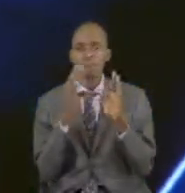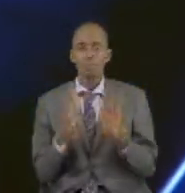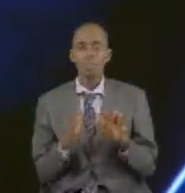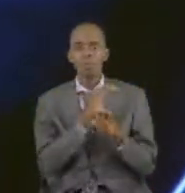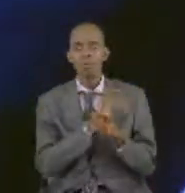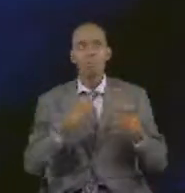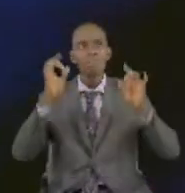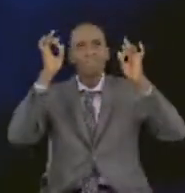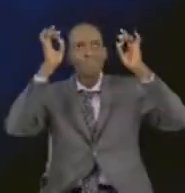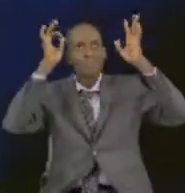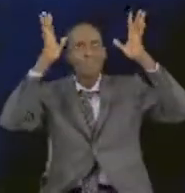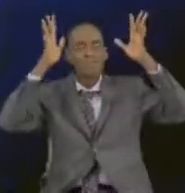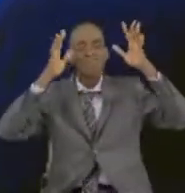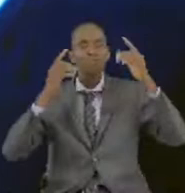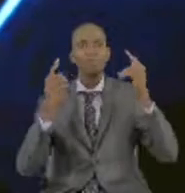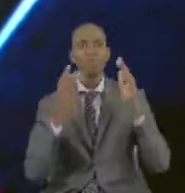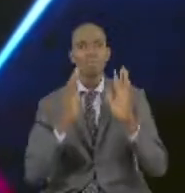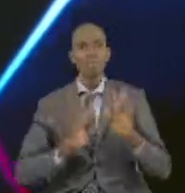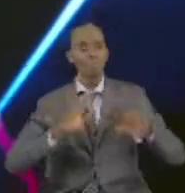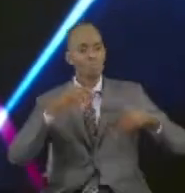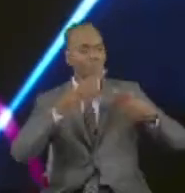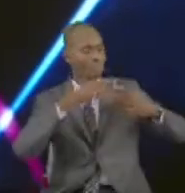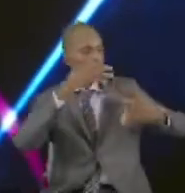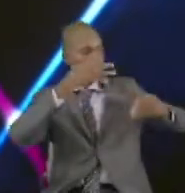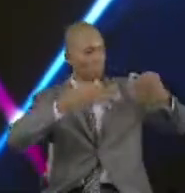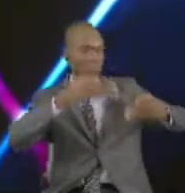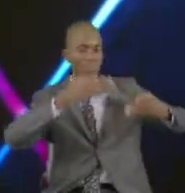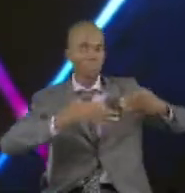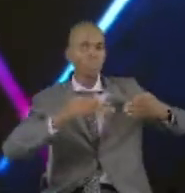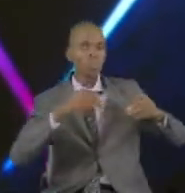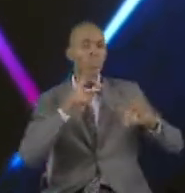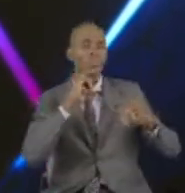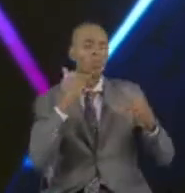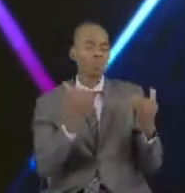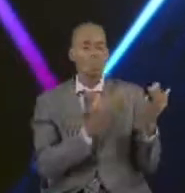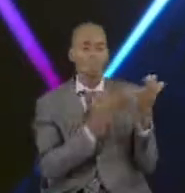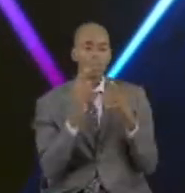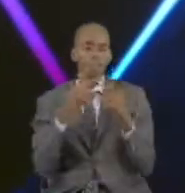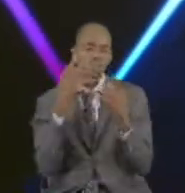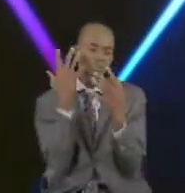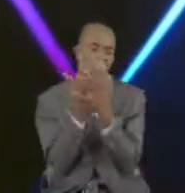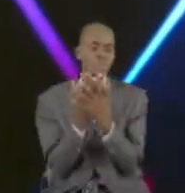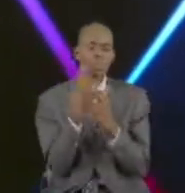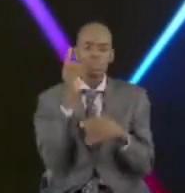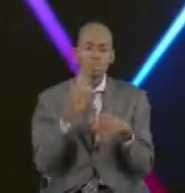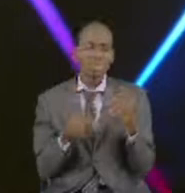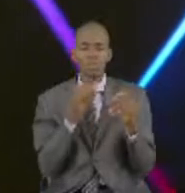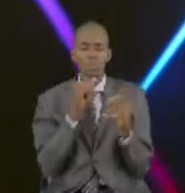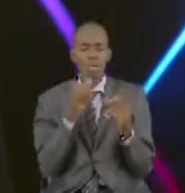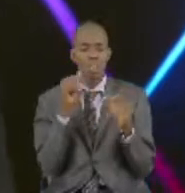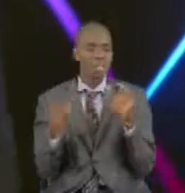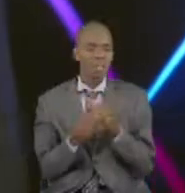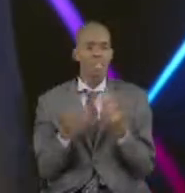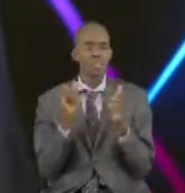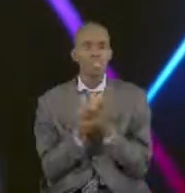pêcheur terrible il va à la justice qui le jugeait et il est jeté en prison vous ne pouvez pas le cacher et